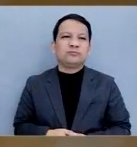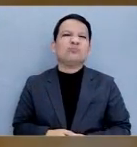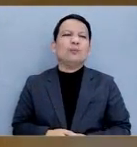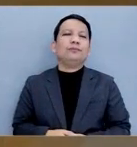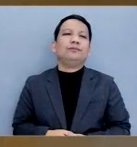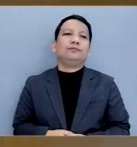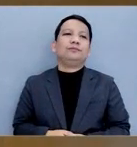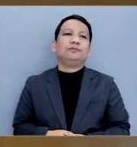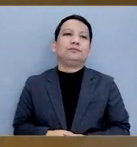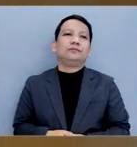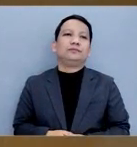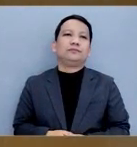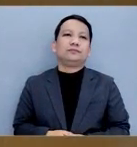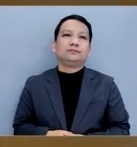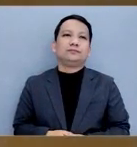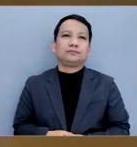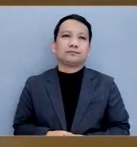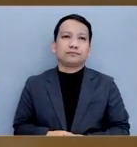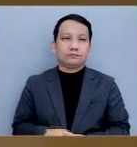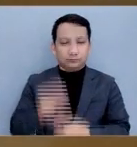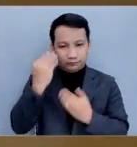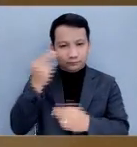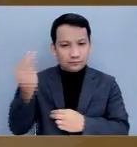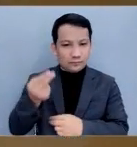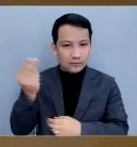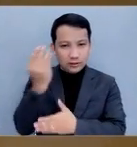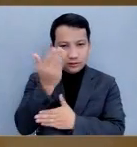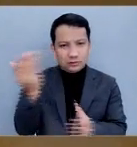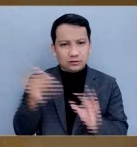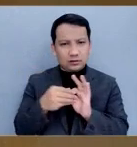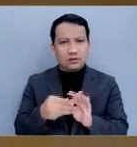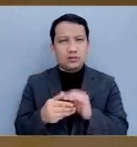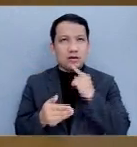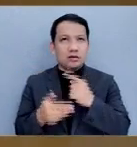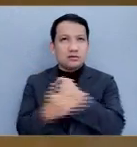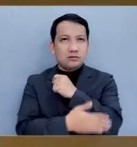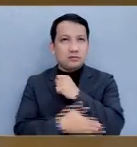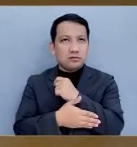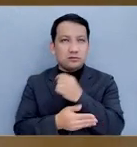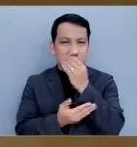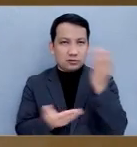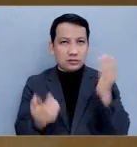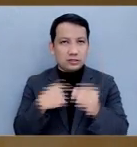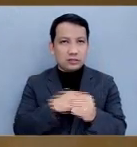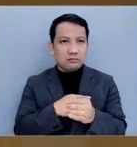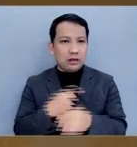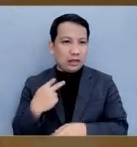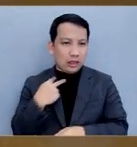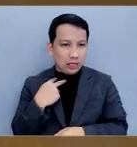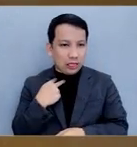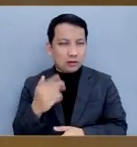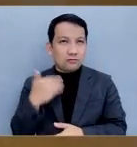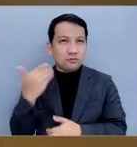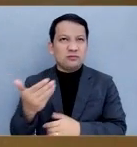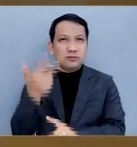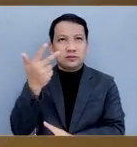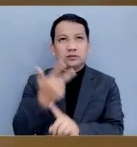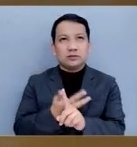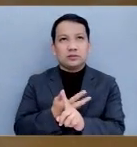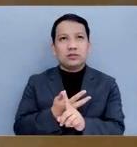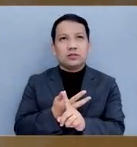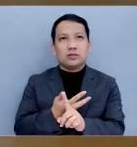yung panahon historically that countries with winter season are stockpiling for the next 3 months. Ito